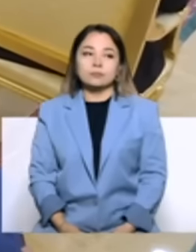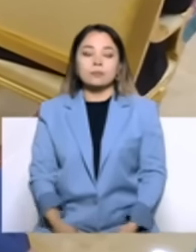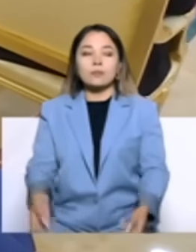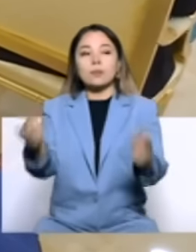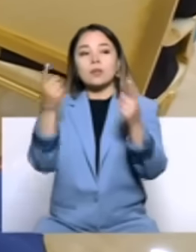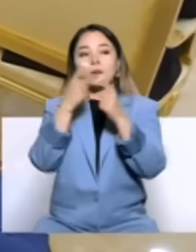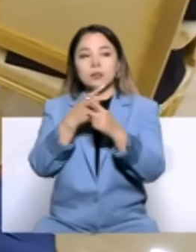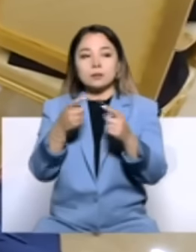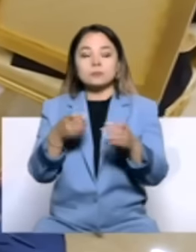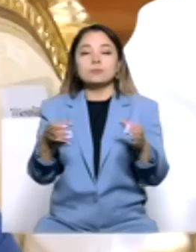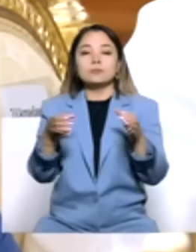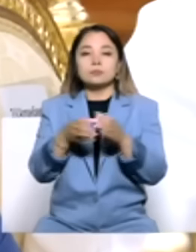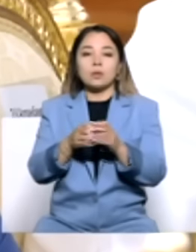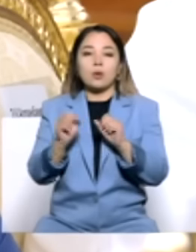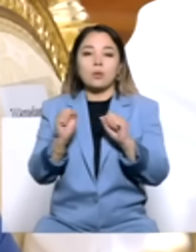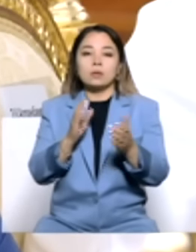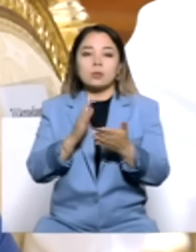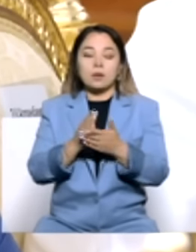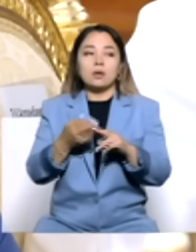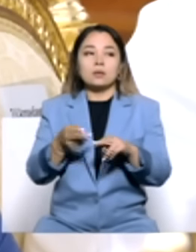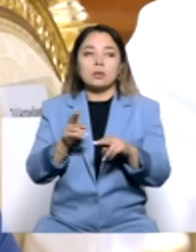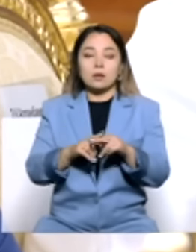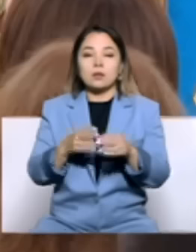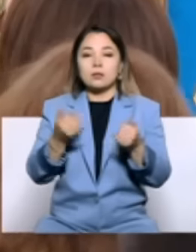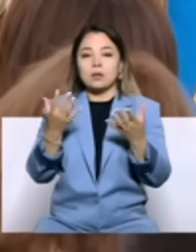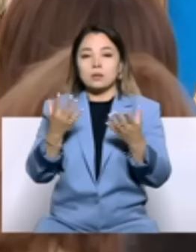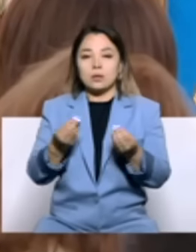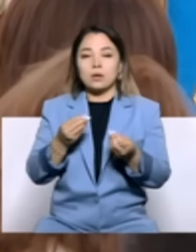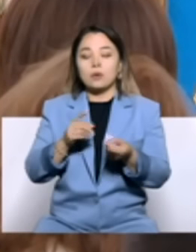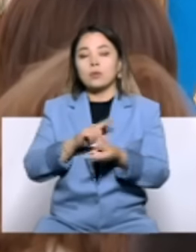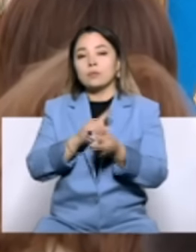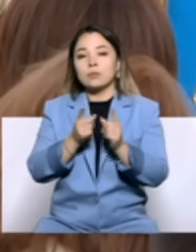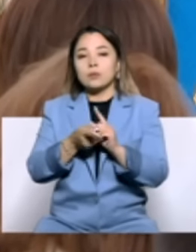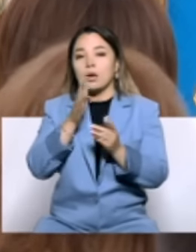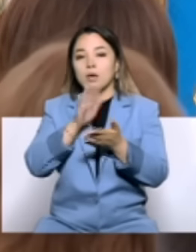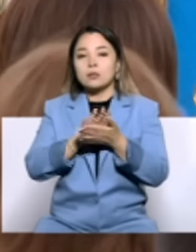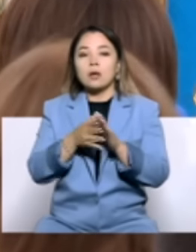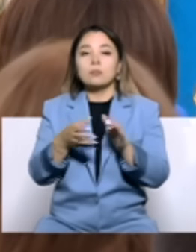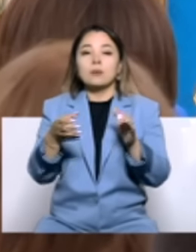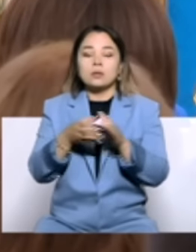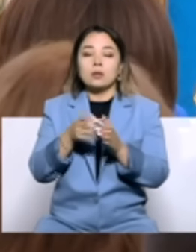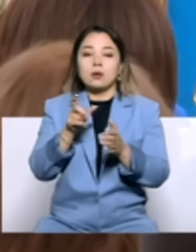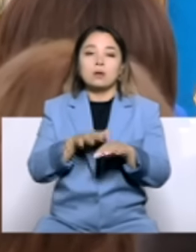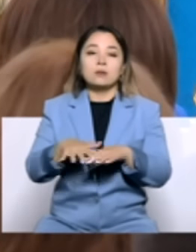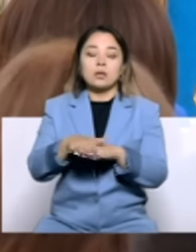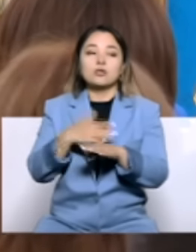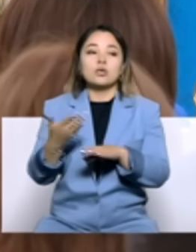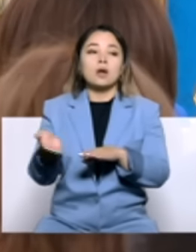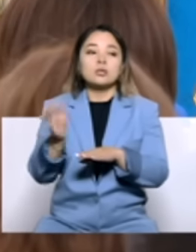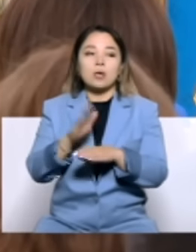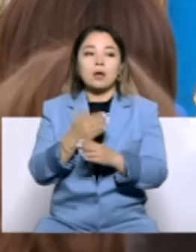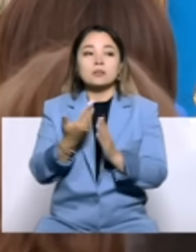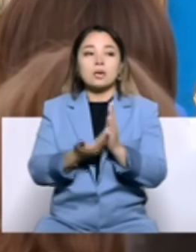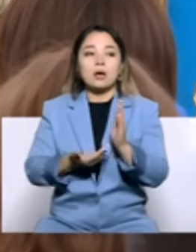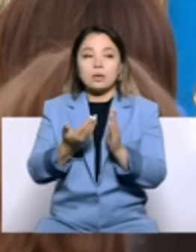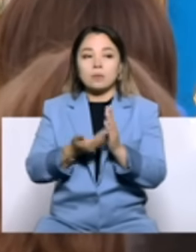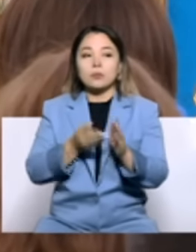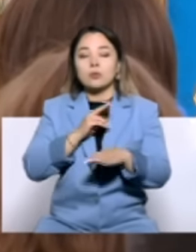Ақпарат қуатты құрал. Әсіресе, қазіргідей құбылмалы заманда халыққа жан-жақты